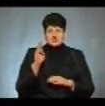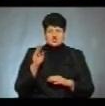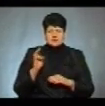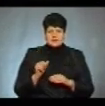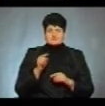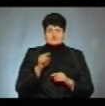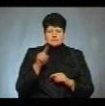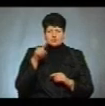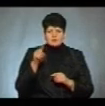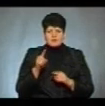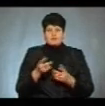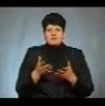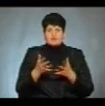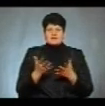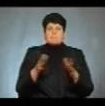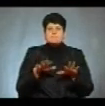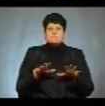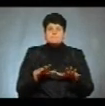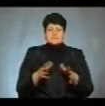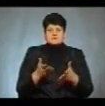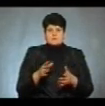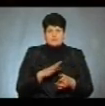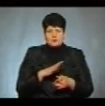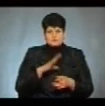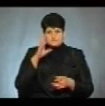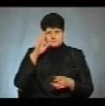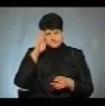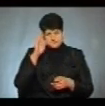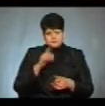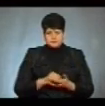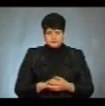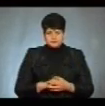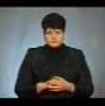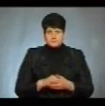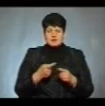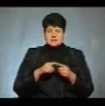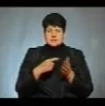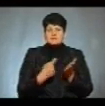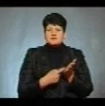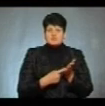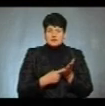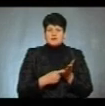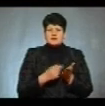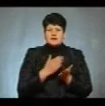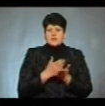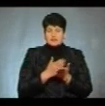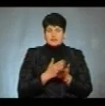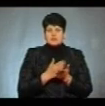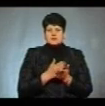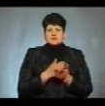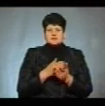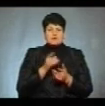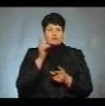номерами також встановили місце перебування підозрюваних. Вказане підтверджує належність мобільних